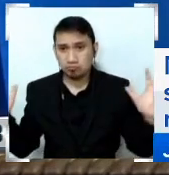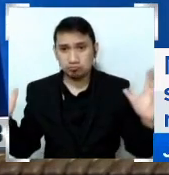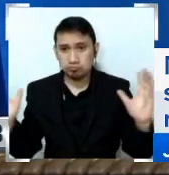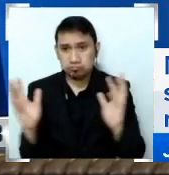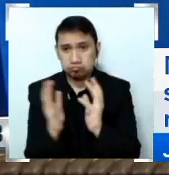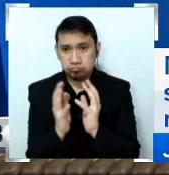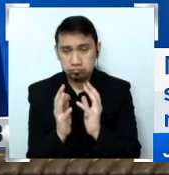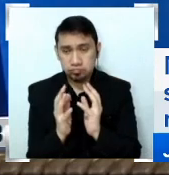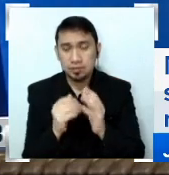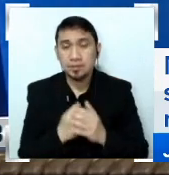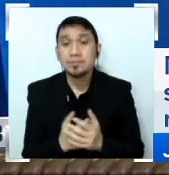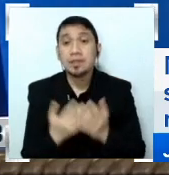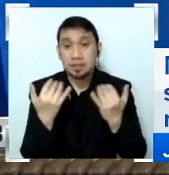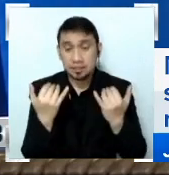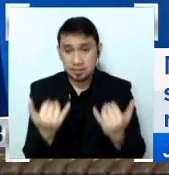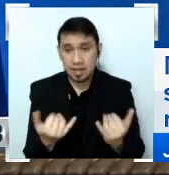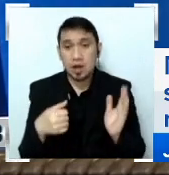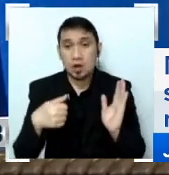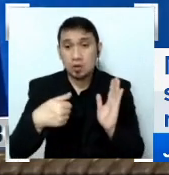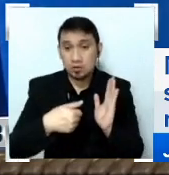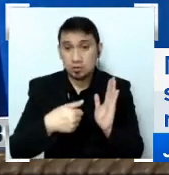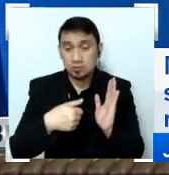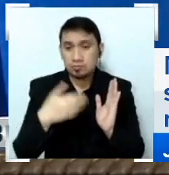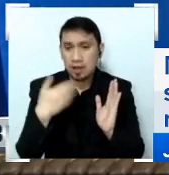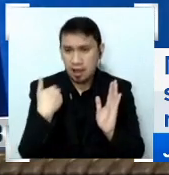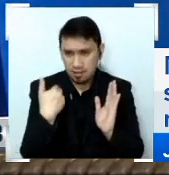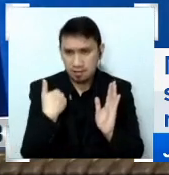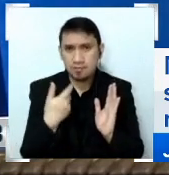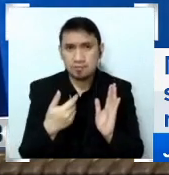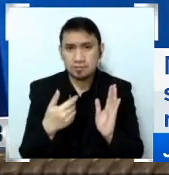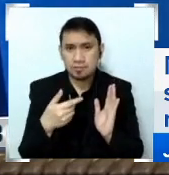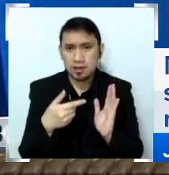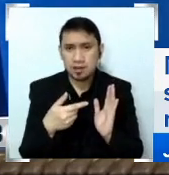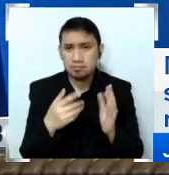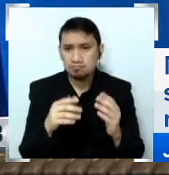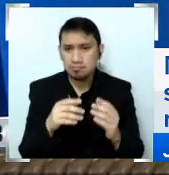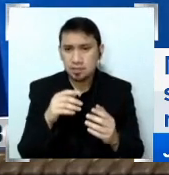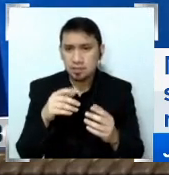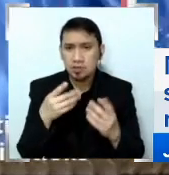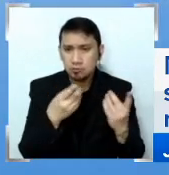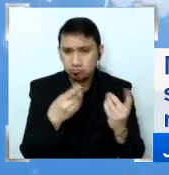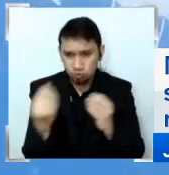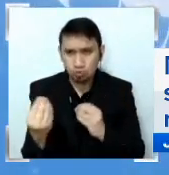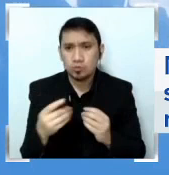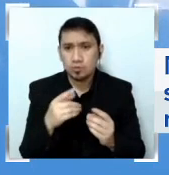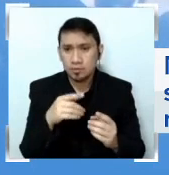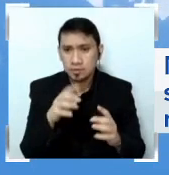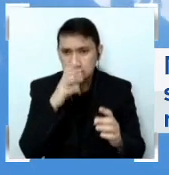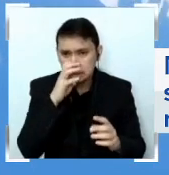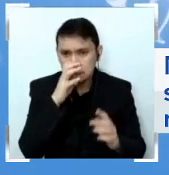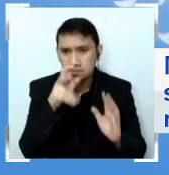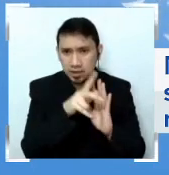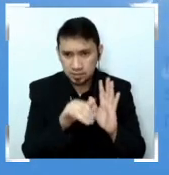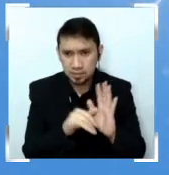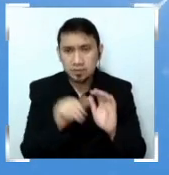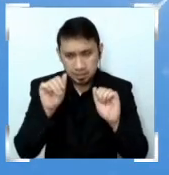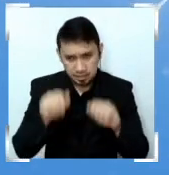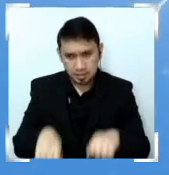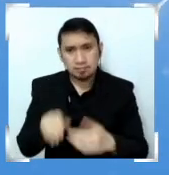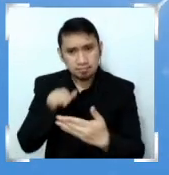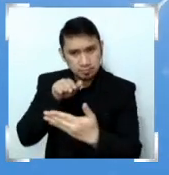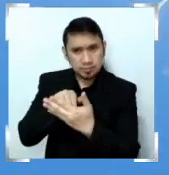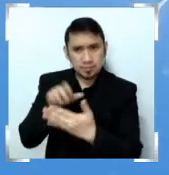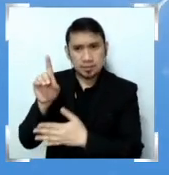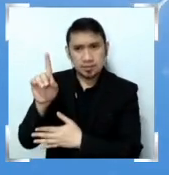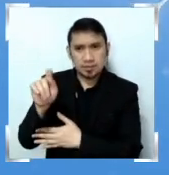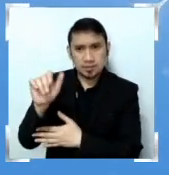is only by imposing these restrictions that we can fight the threat of Delta variant. 35 na ang kaso ng Delta variant